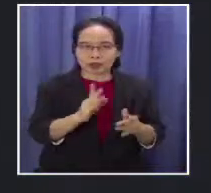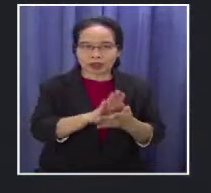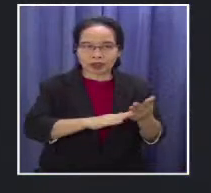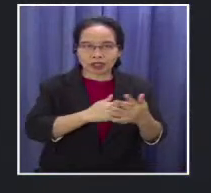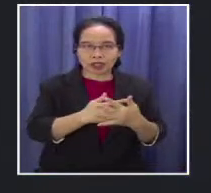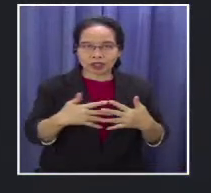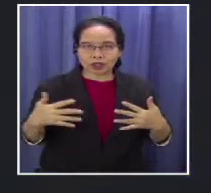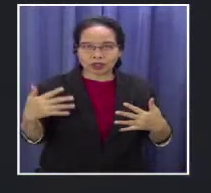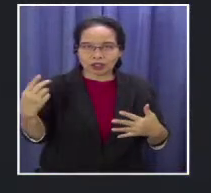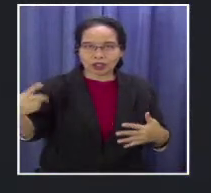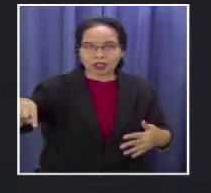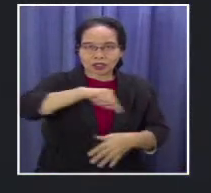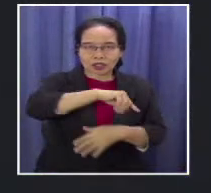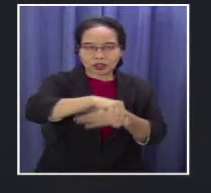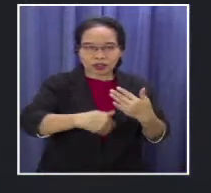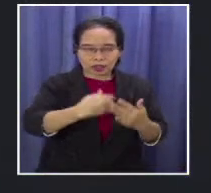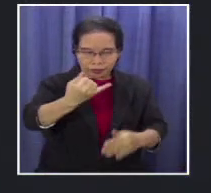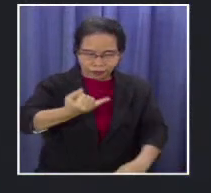ɛna dai